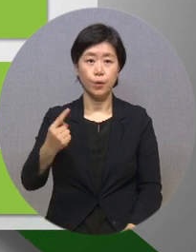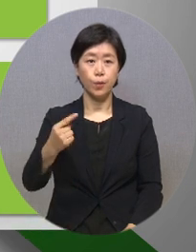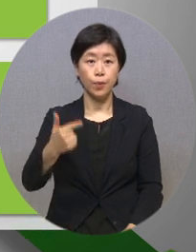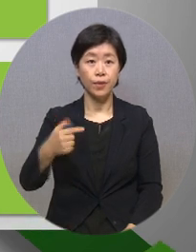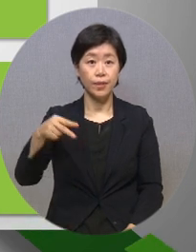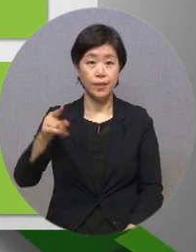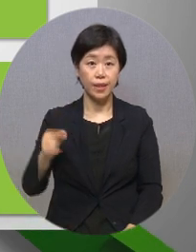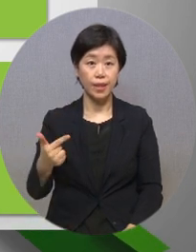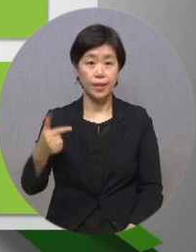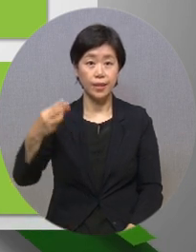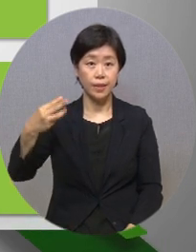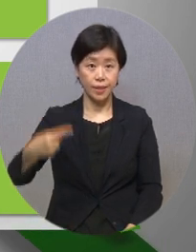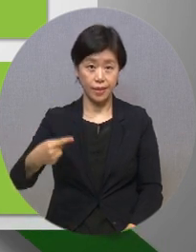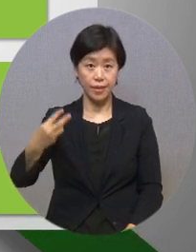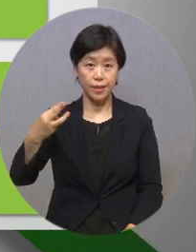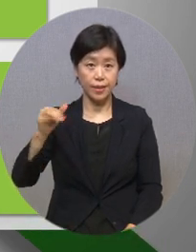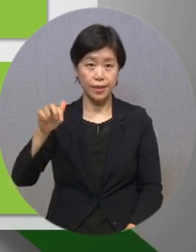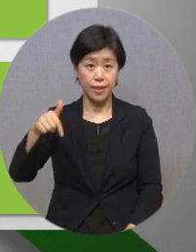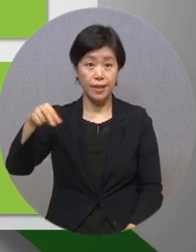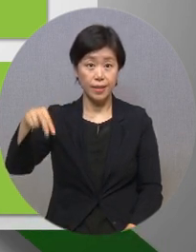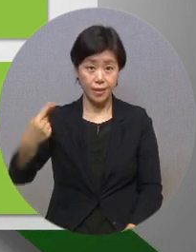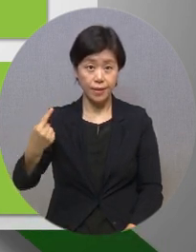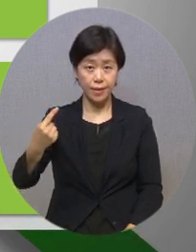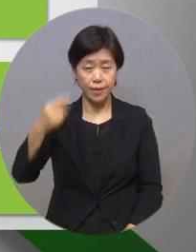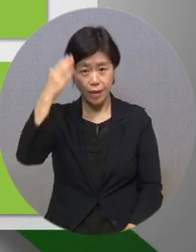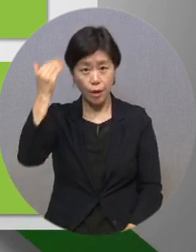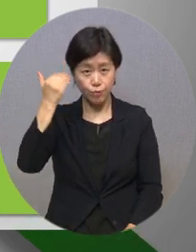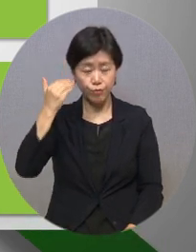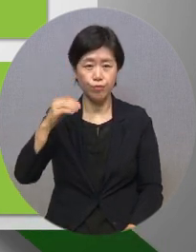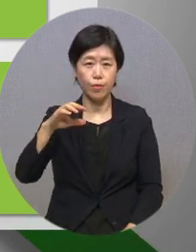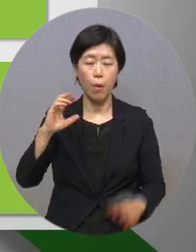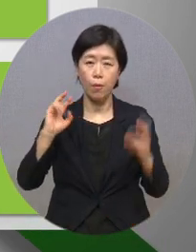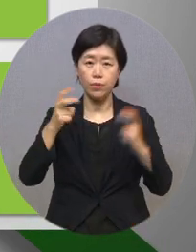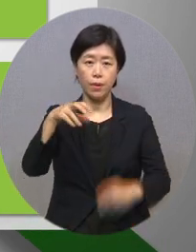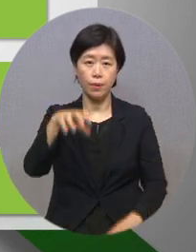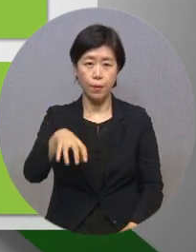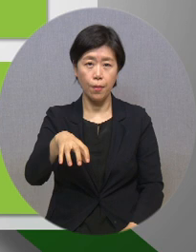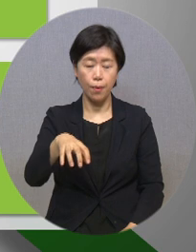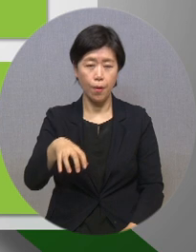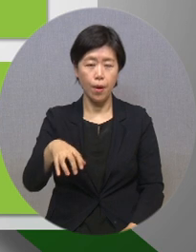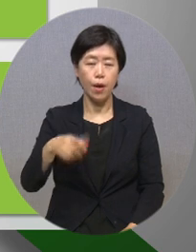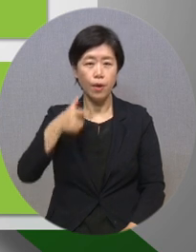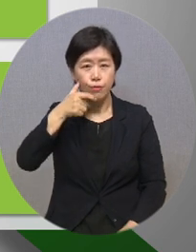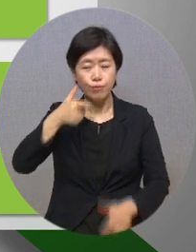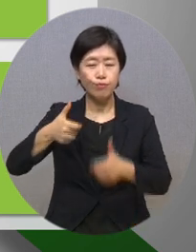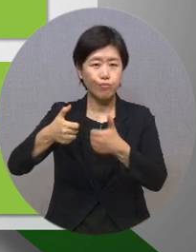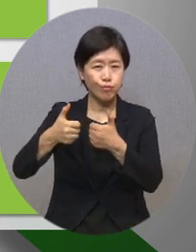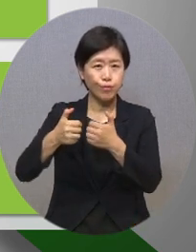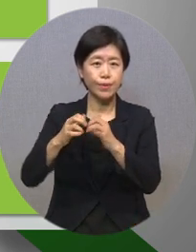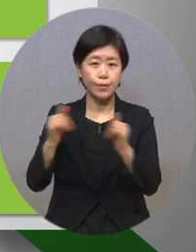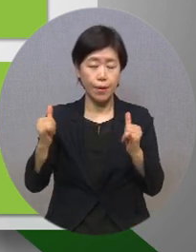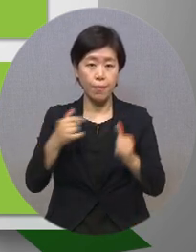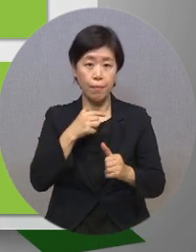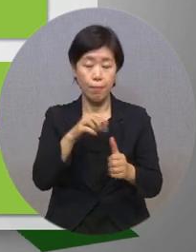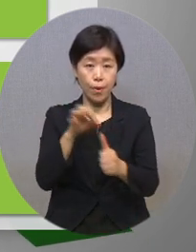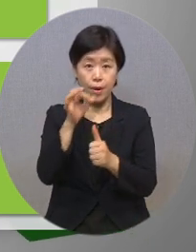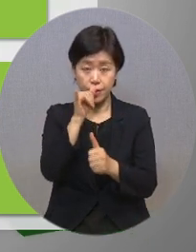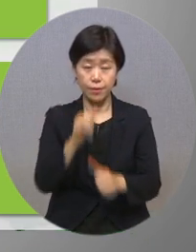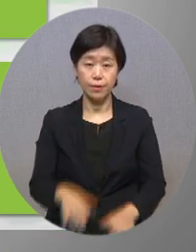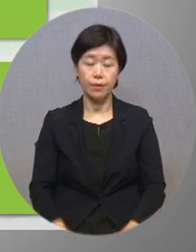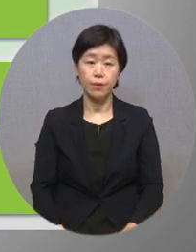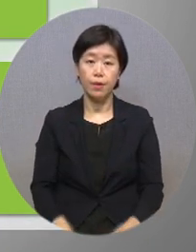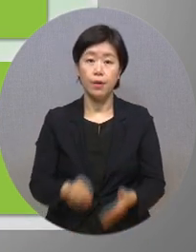콘센트릭스 서비스 코리아 유한 회사에서 콜센터 상담원을 모집합니다. 접수 마감일은 9월